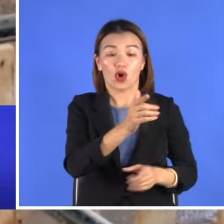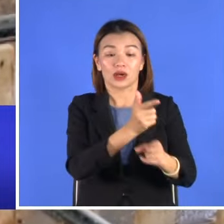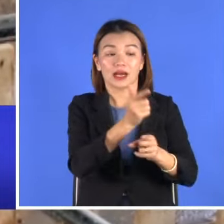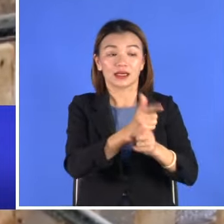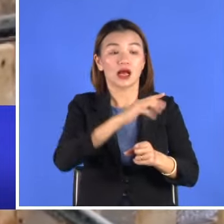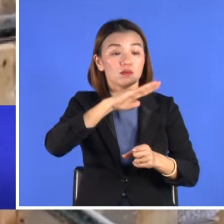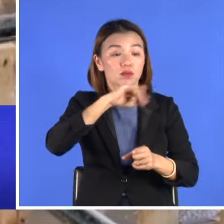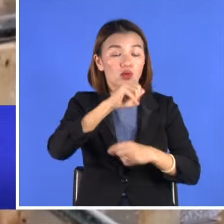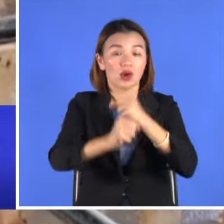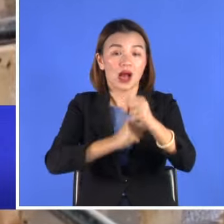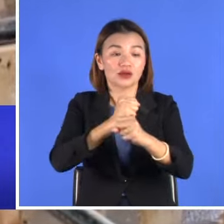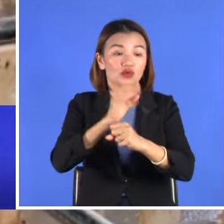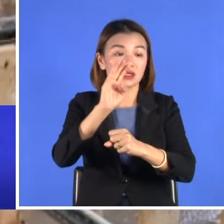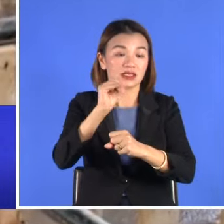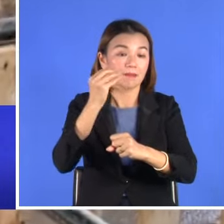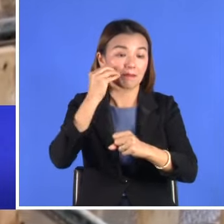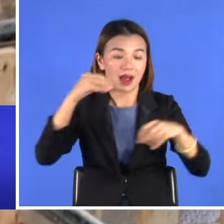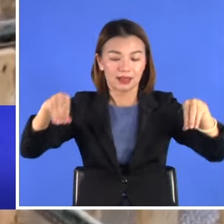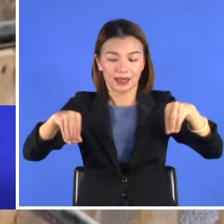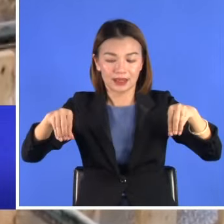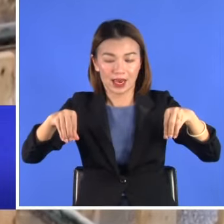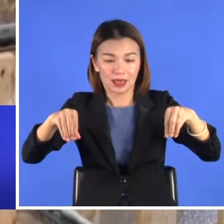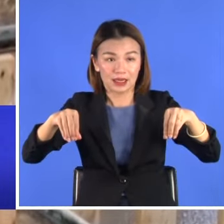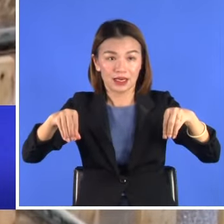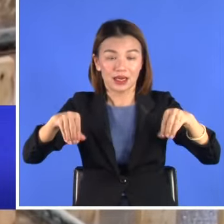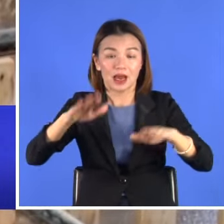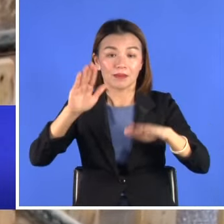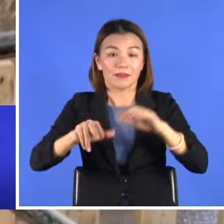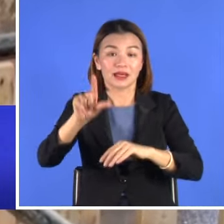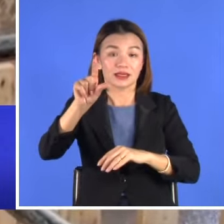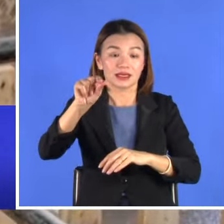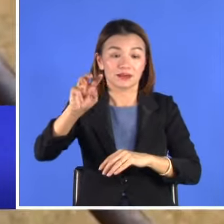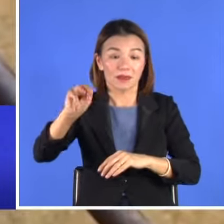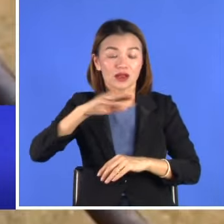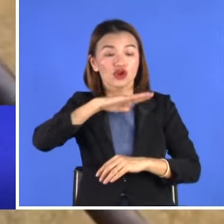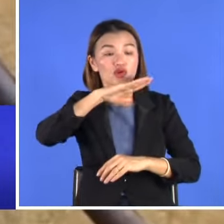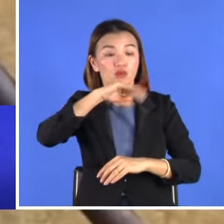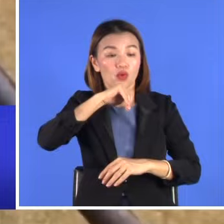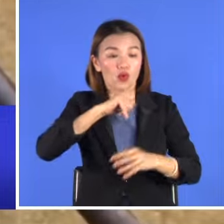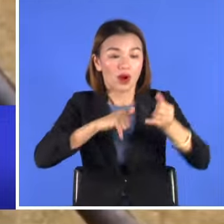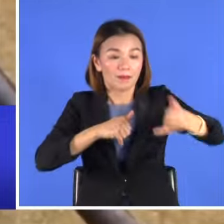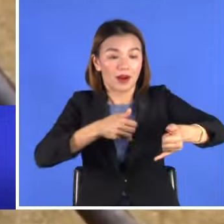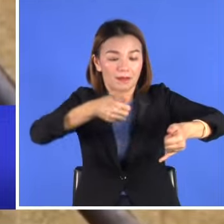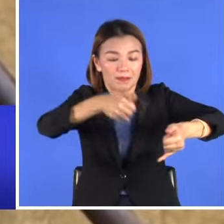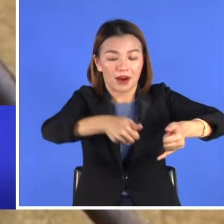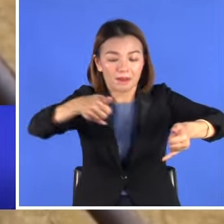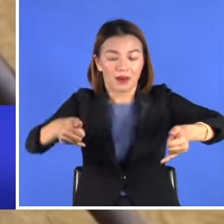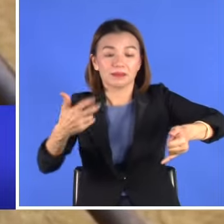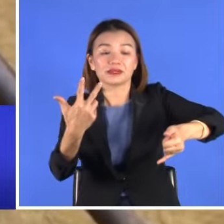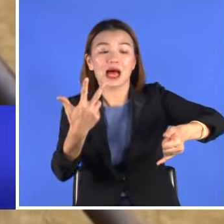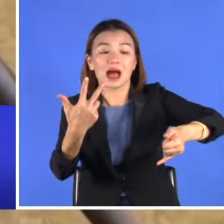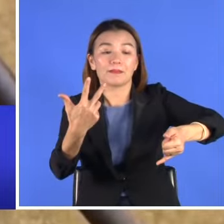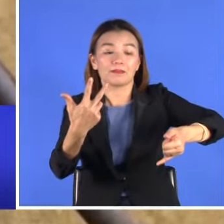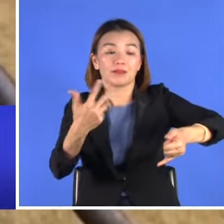บ้านของคุณก๋องที่พักอาศัยอยู่ประมาณ 20เมตนะคะในคอกมีหมูอยู่ทั้งหมด 3ตัวโดยตัวที่ถูกชายกระทำ